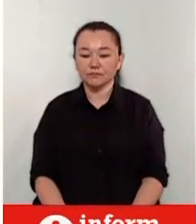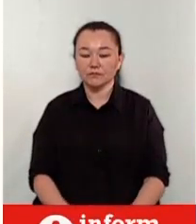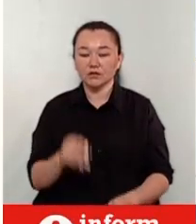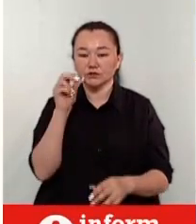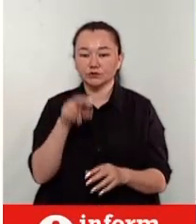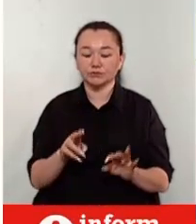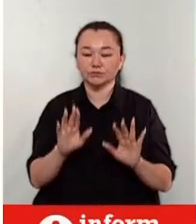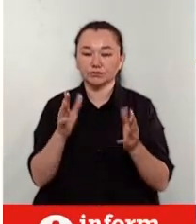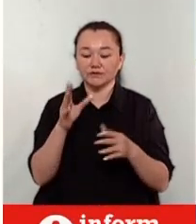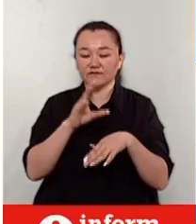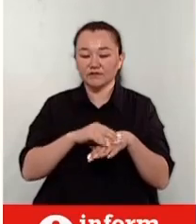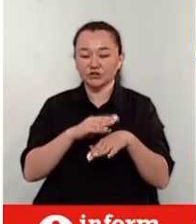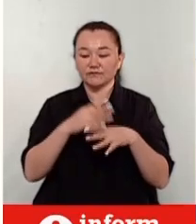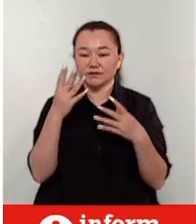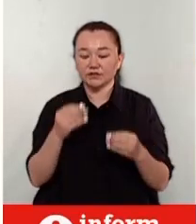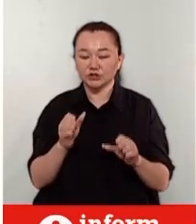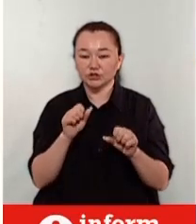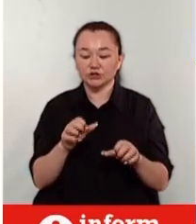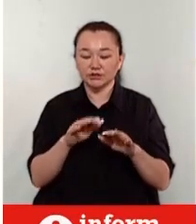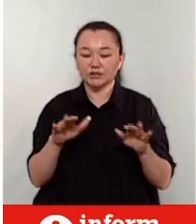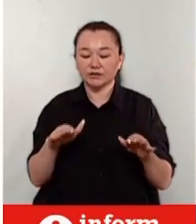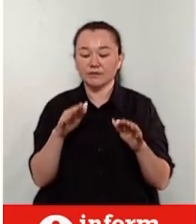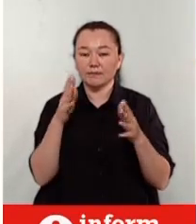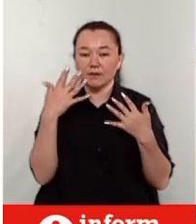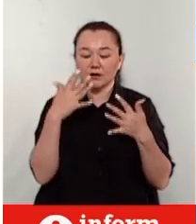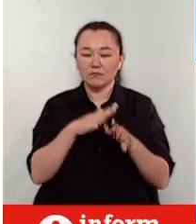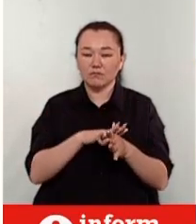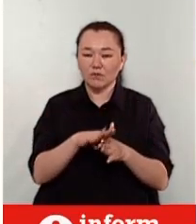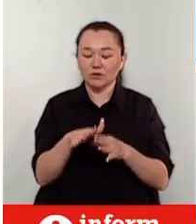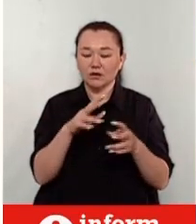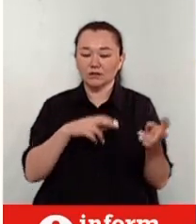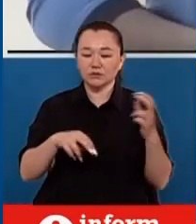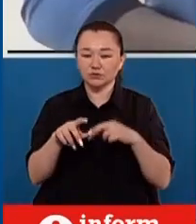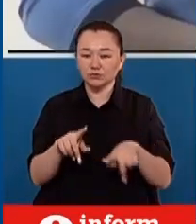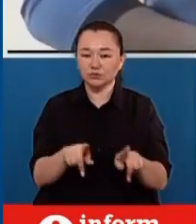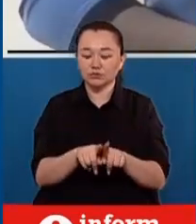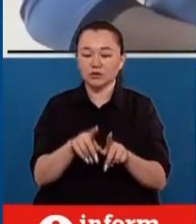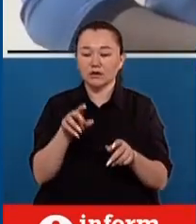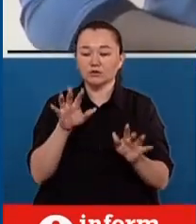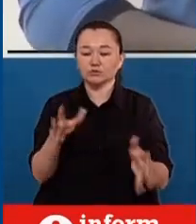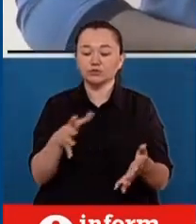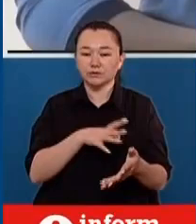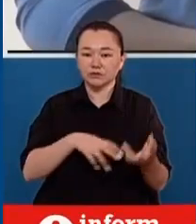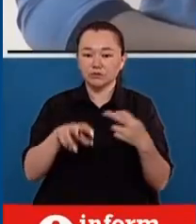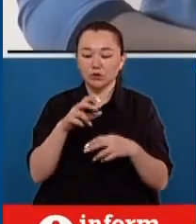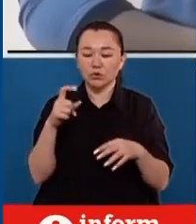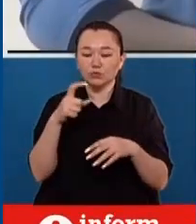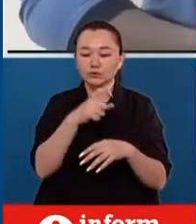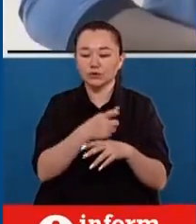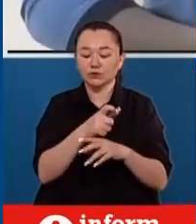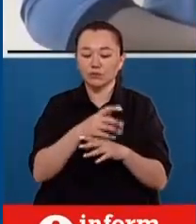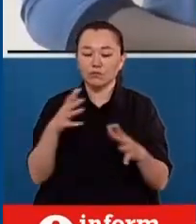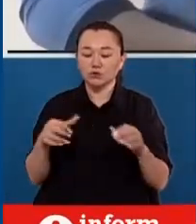ЧП произошло вечером в День защиты детей. Парк был переполнен, и аттракционы тоже. Инцидент случился на карусели «Гусеница», которой уже